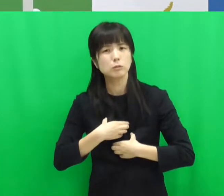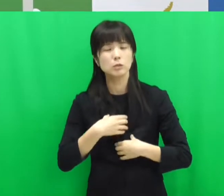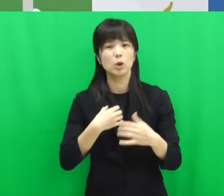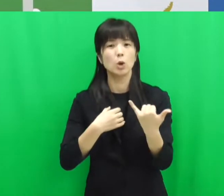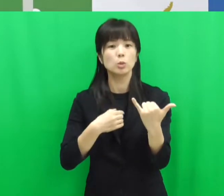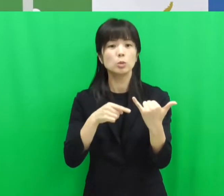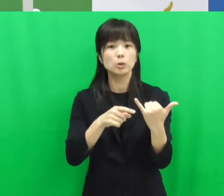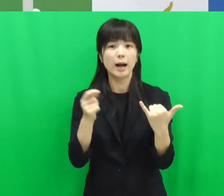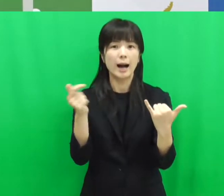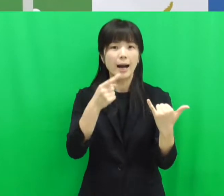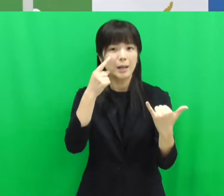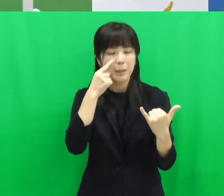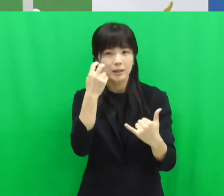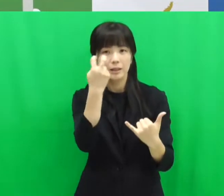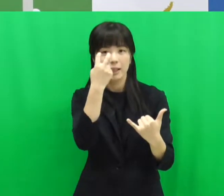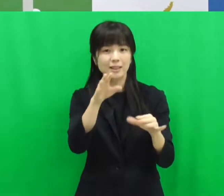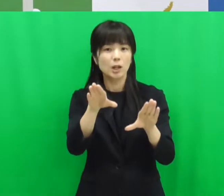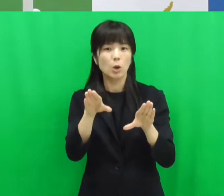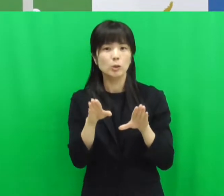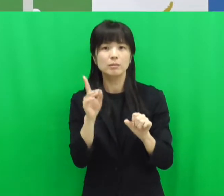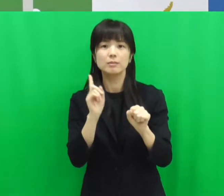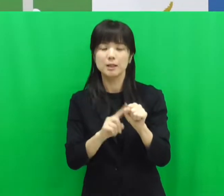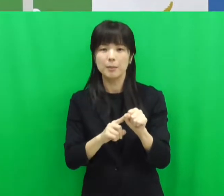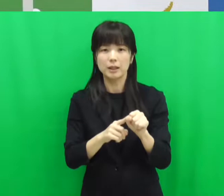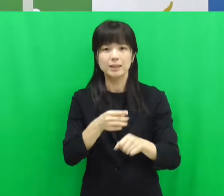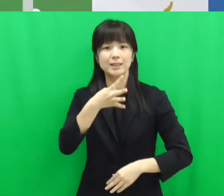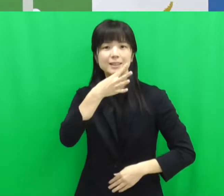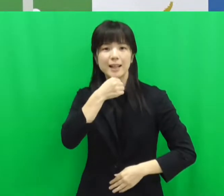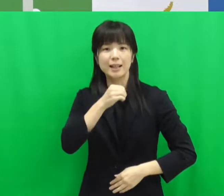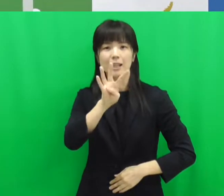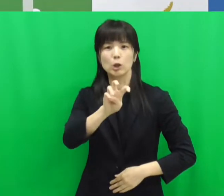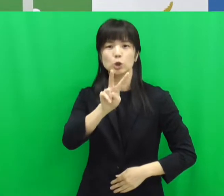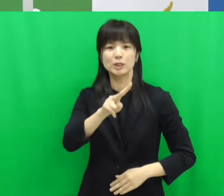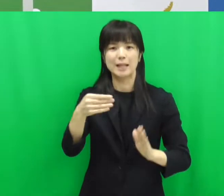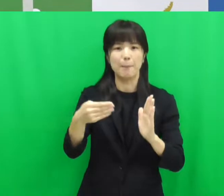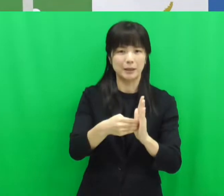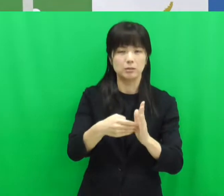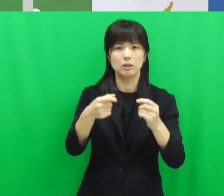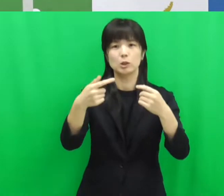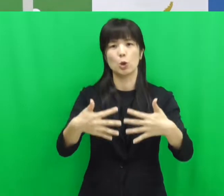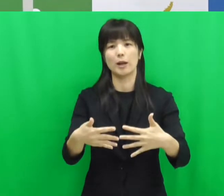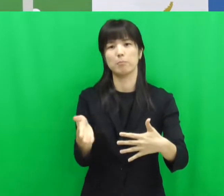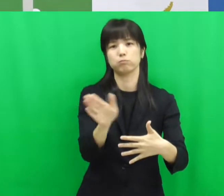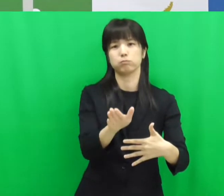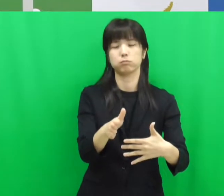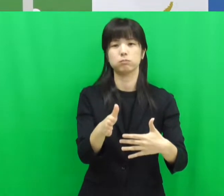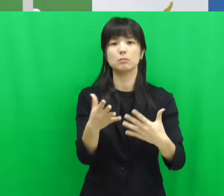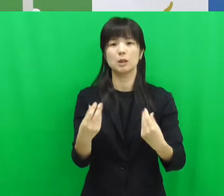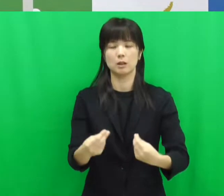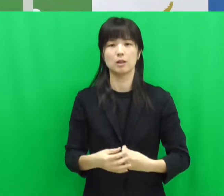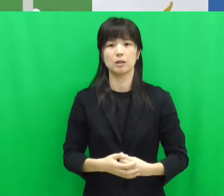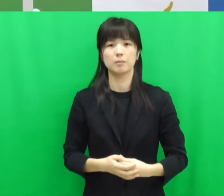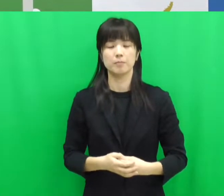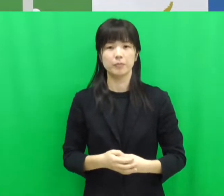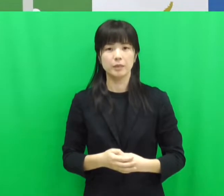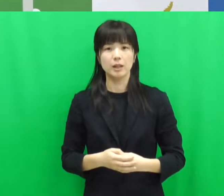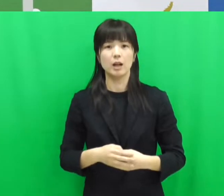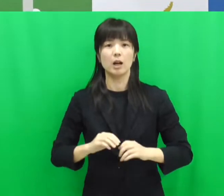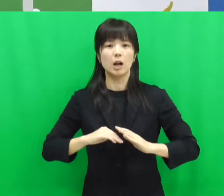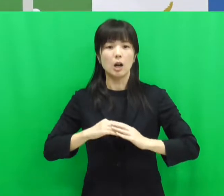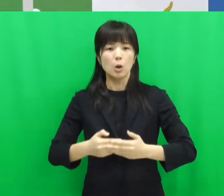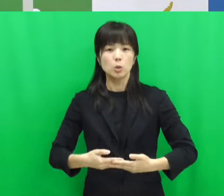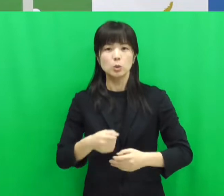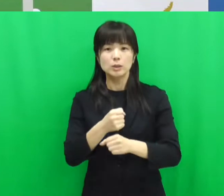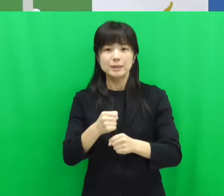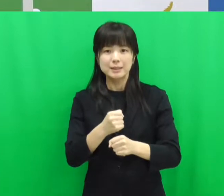検査を受けていただけるよう年齢の区切りを設けました。また検査の結果、不妊治療に移行した場合も不妊治療の保